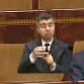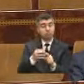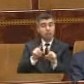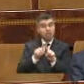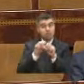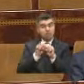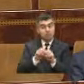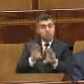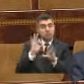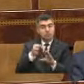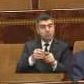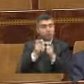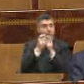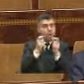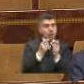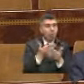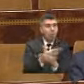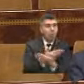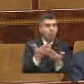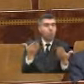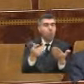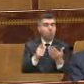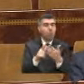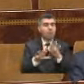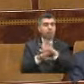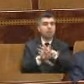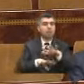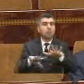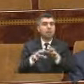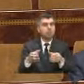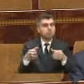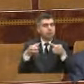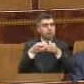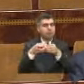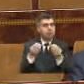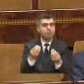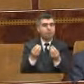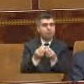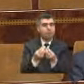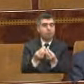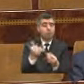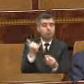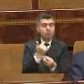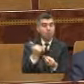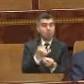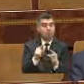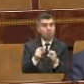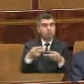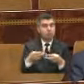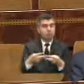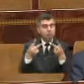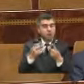الاستثمار وضمان الاندماج الاجتماعي لهذا المشروع الكبير. وأيضا خص لابد إخراج سلطة أو